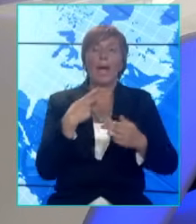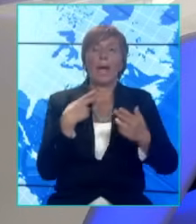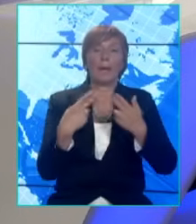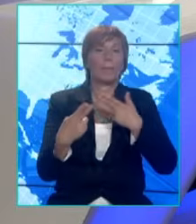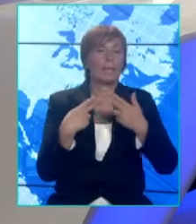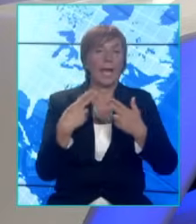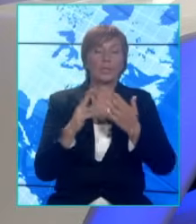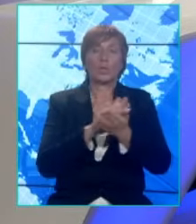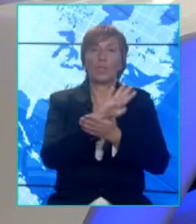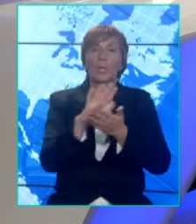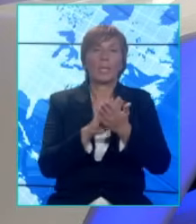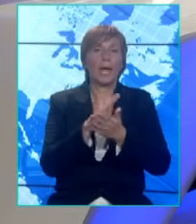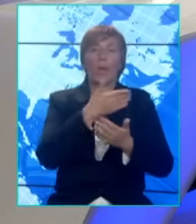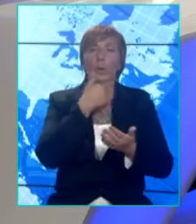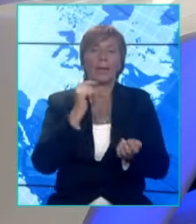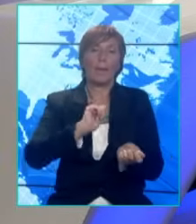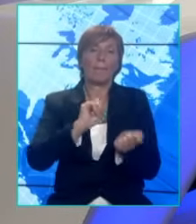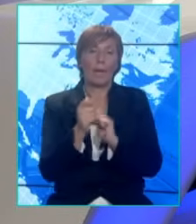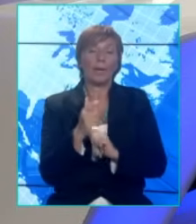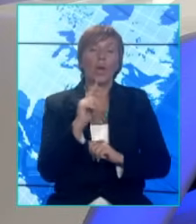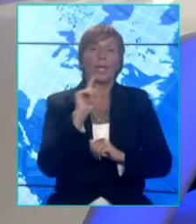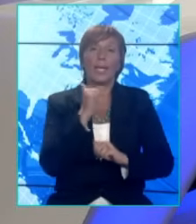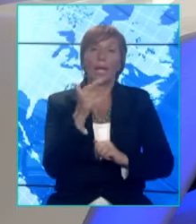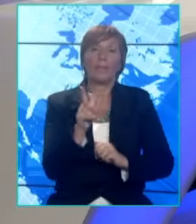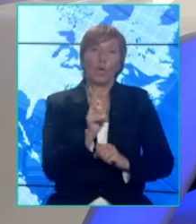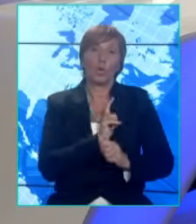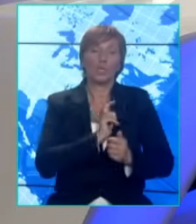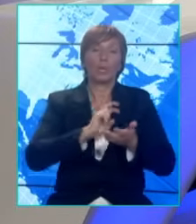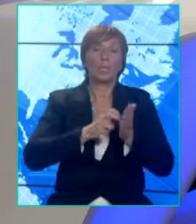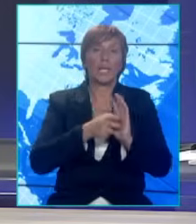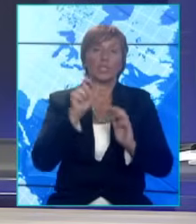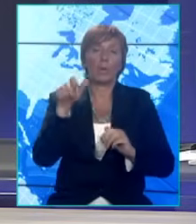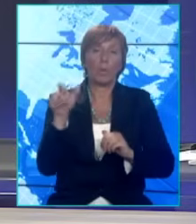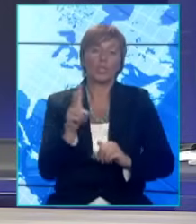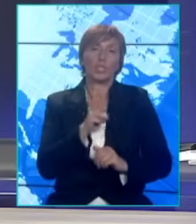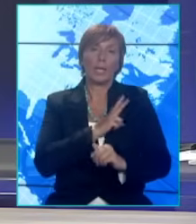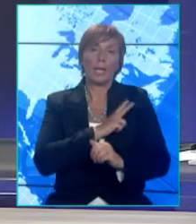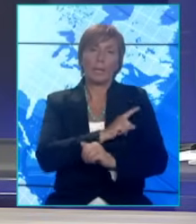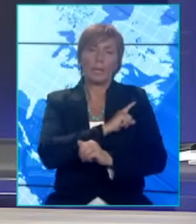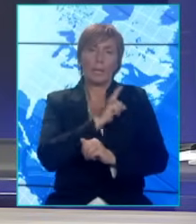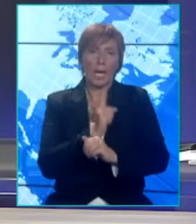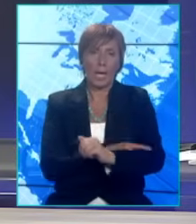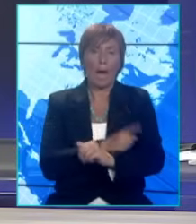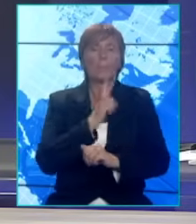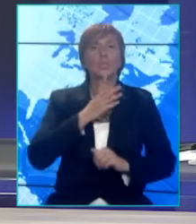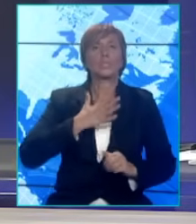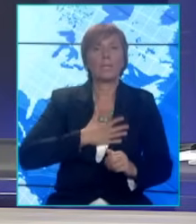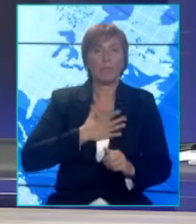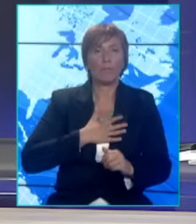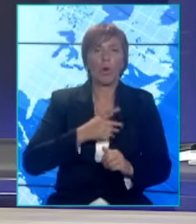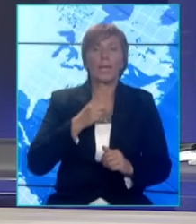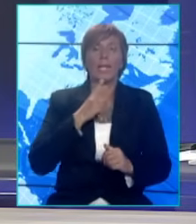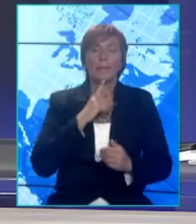alternativu. Očekujete li da će u budućnosti političari u Bosni i Hercegovini imati hrabrosti i volje da dijalog